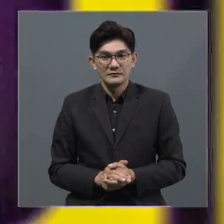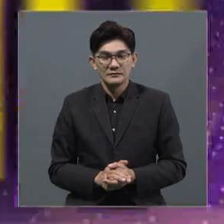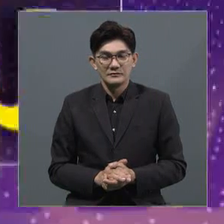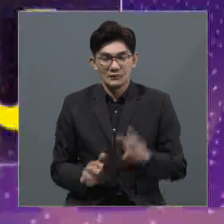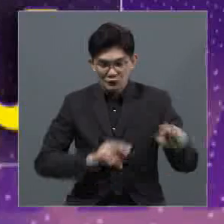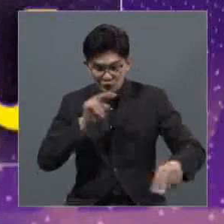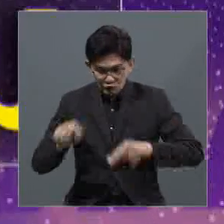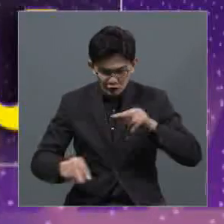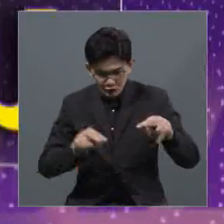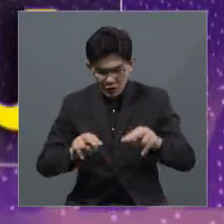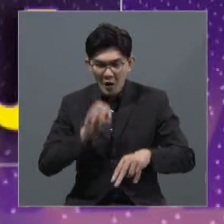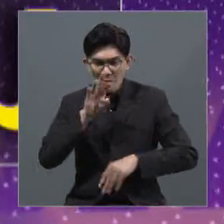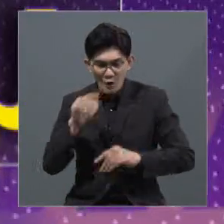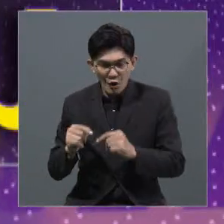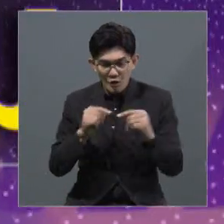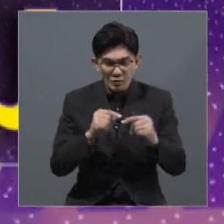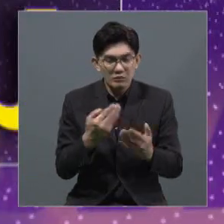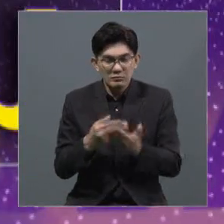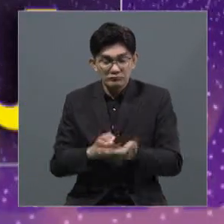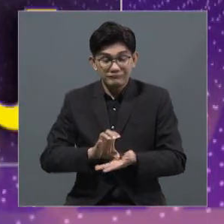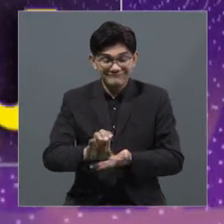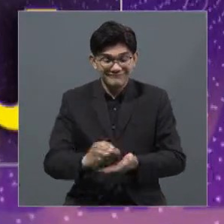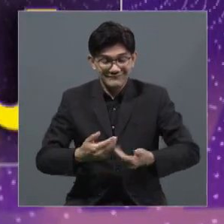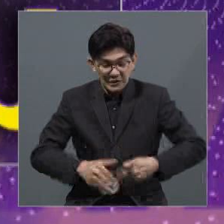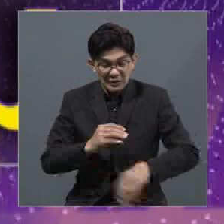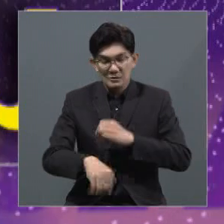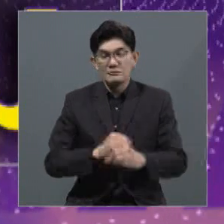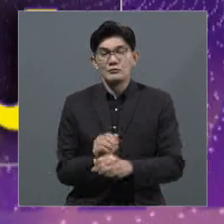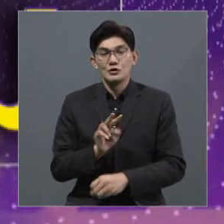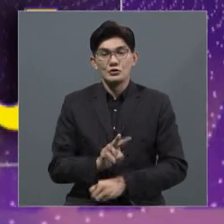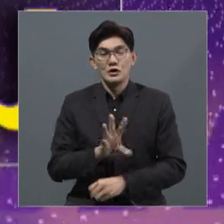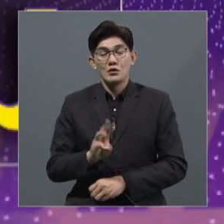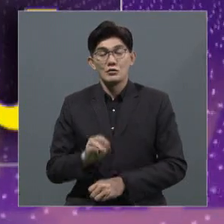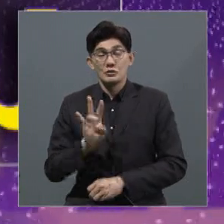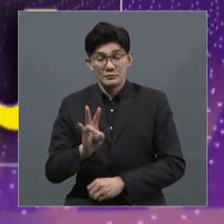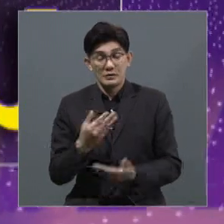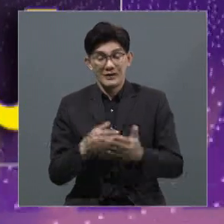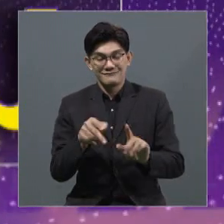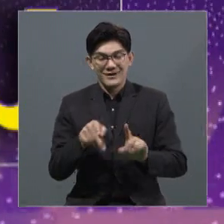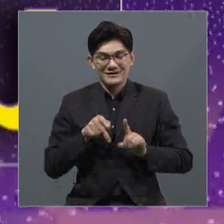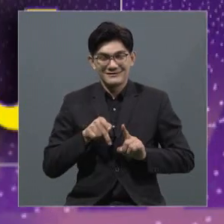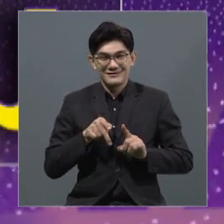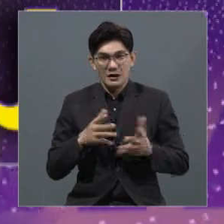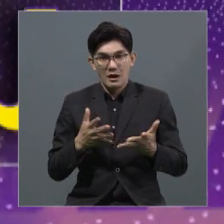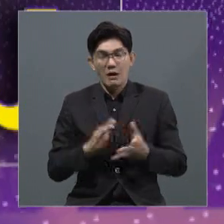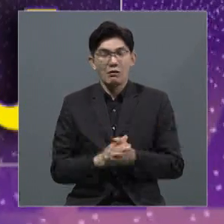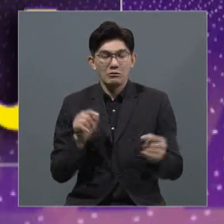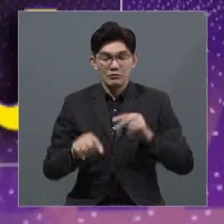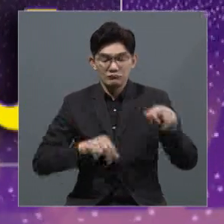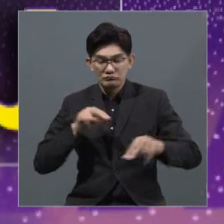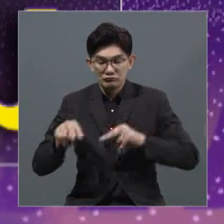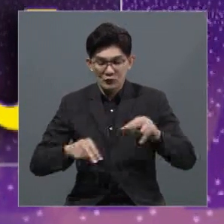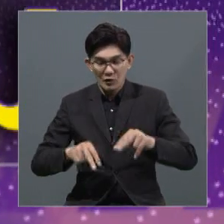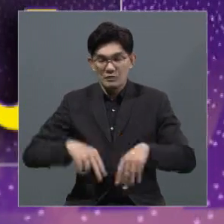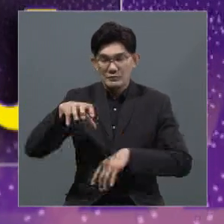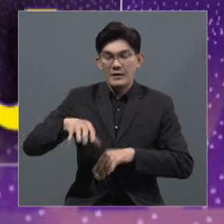ตรวจสอบคลิปบอกต่อเงินอุดหนุนเด็กแรกเกิดปี2567ได้รับ 1,000 บาทไปที่กรมกิจการเด็ก